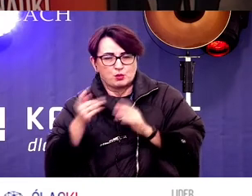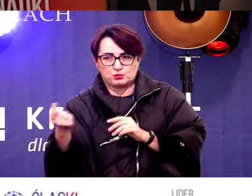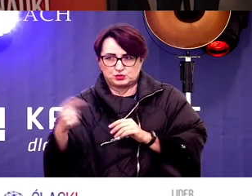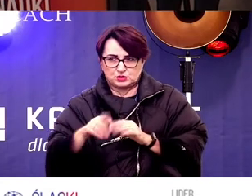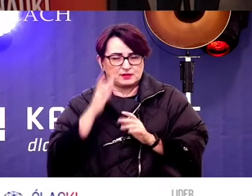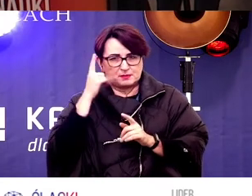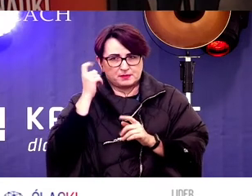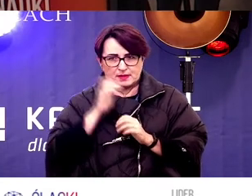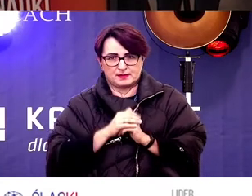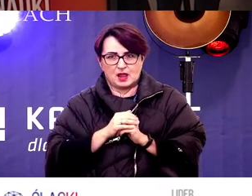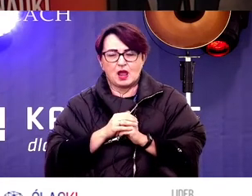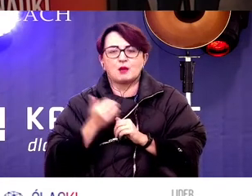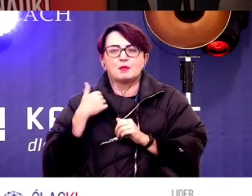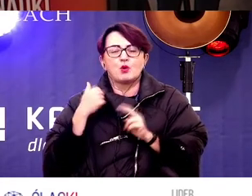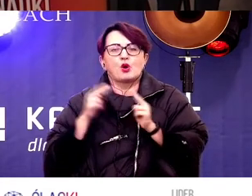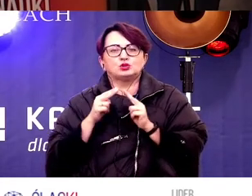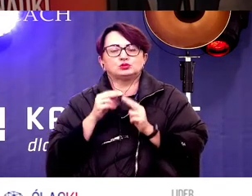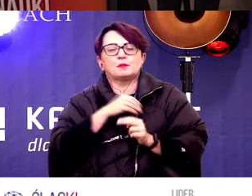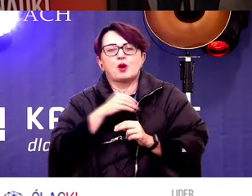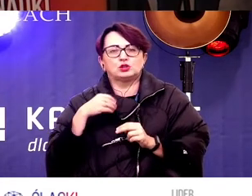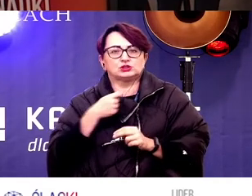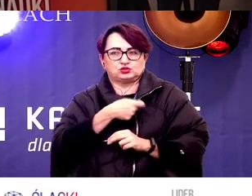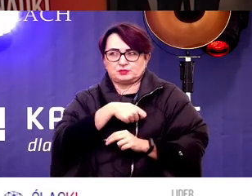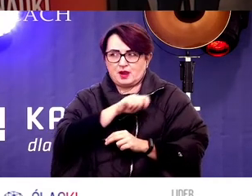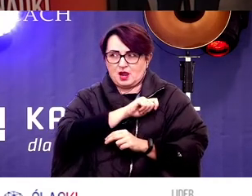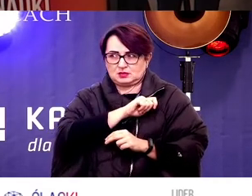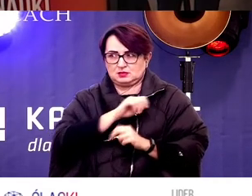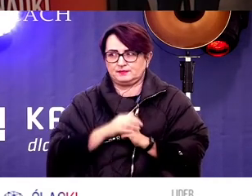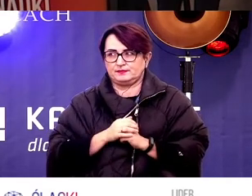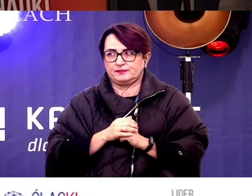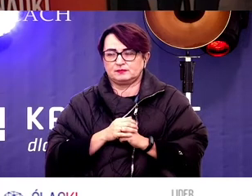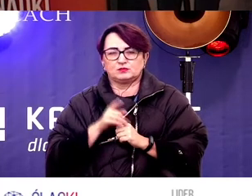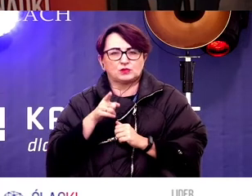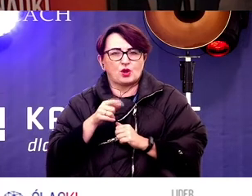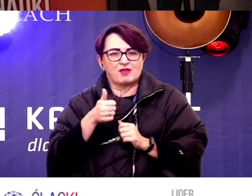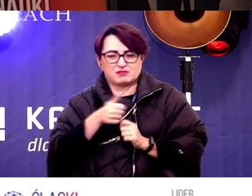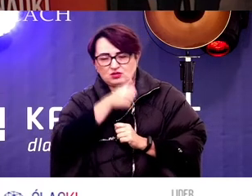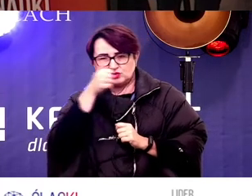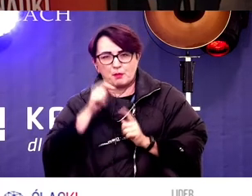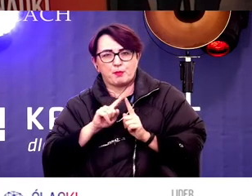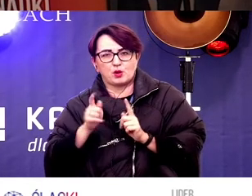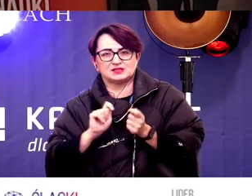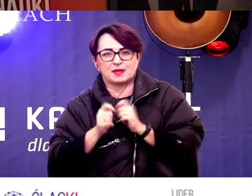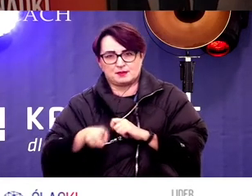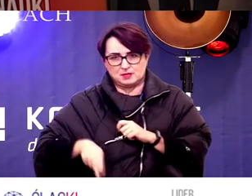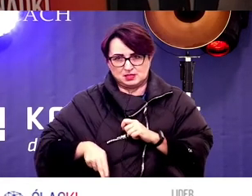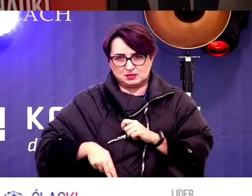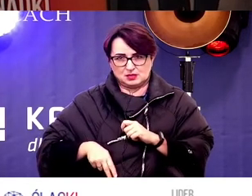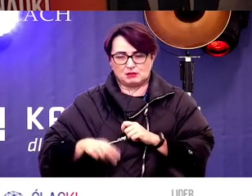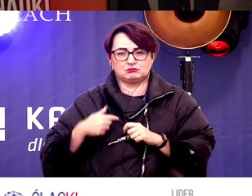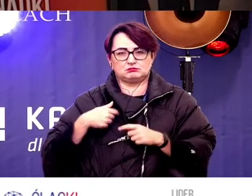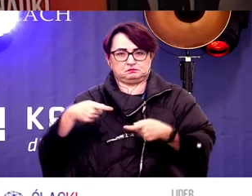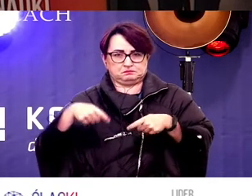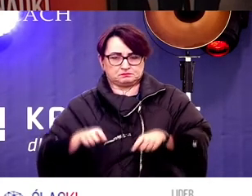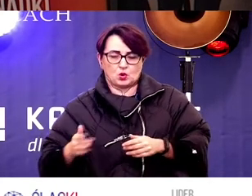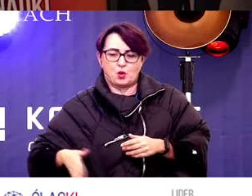przyszedł. I mieliśmy konsultacje polsko-hiszpańskie i to był dosłownie dzień po zmianie ministra. No i posadzono